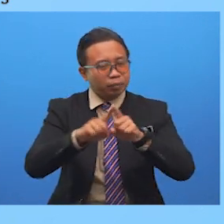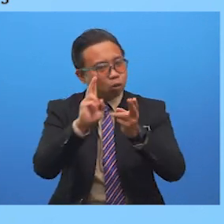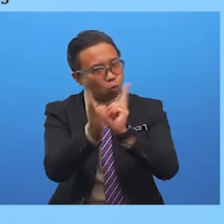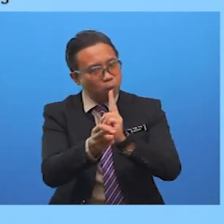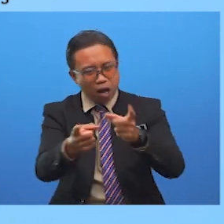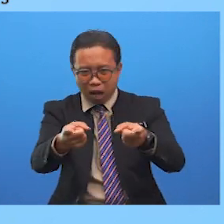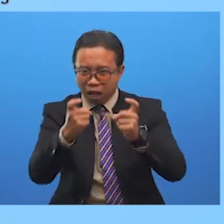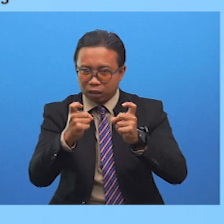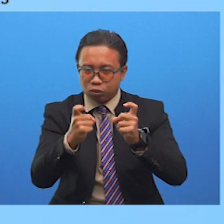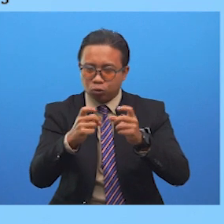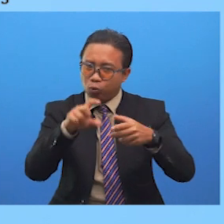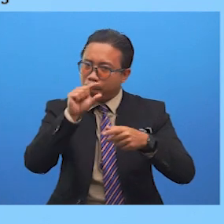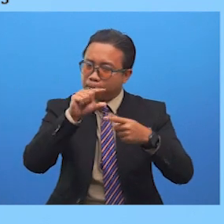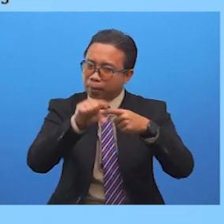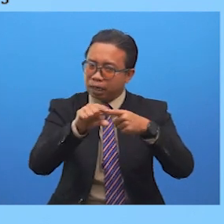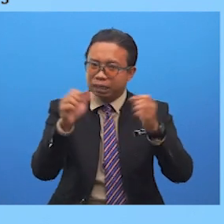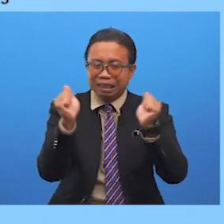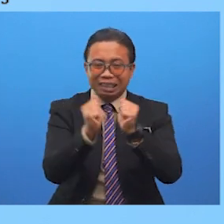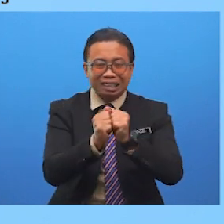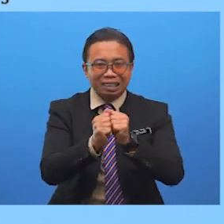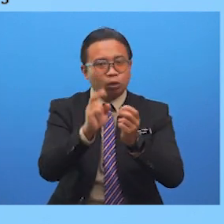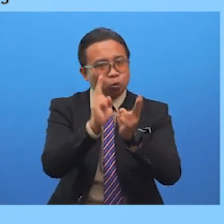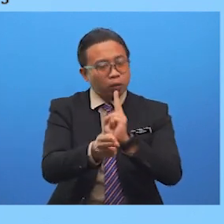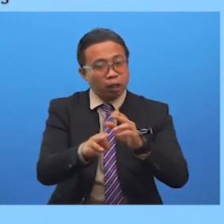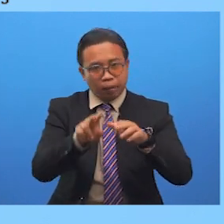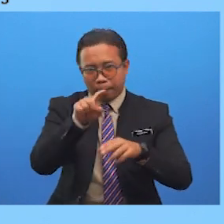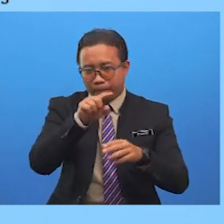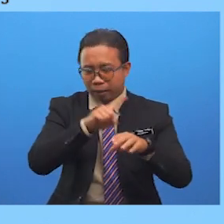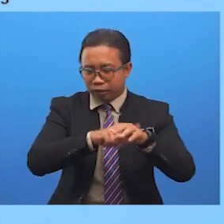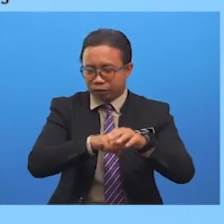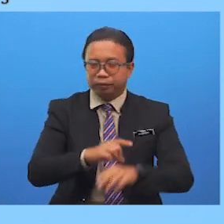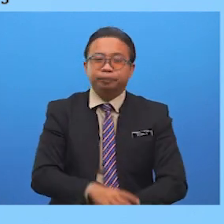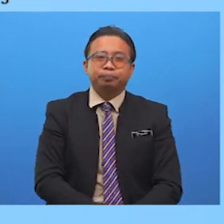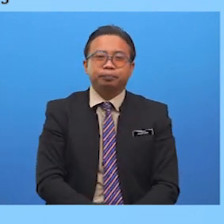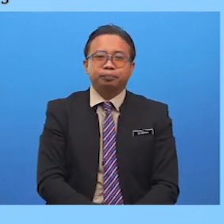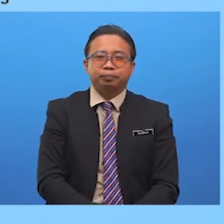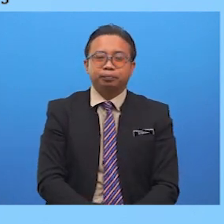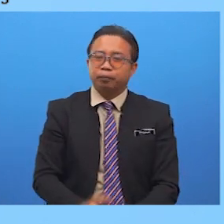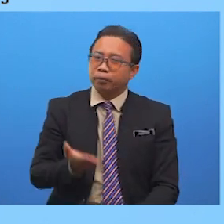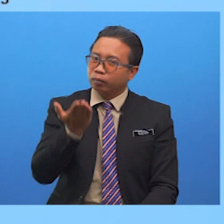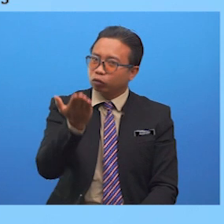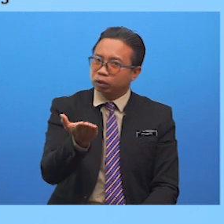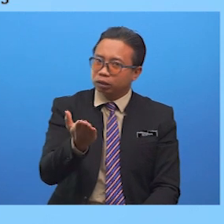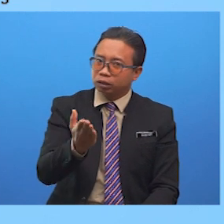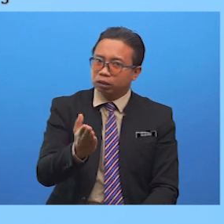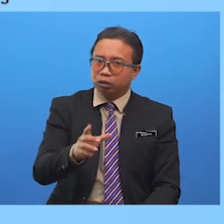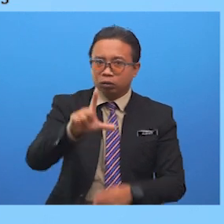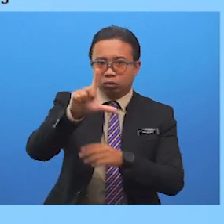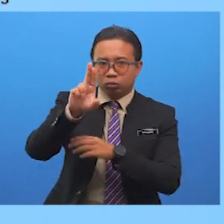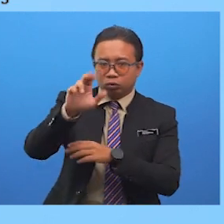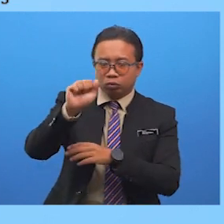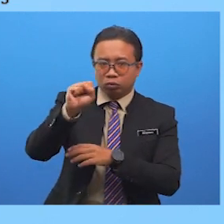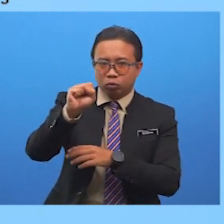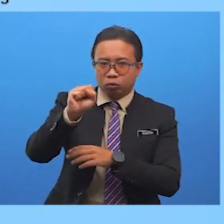perubahan laju di bahagia dengan perubahan massa kemudian luas bagi